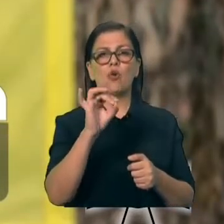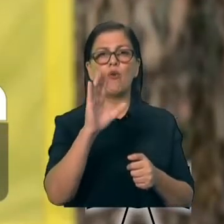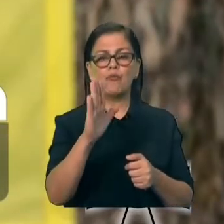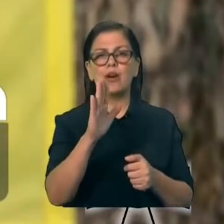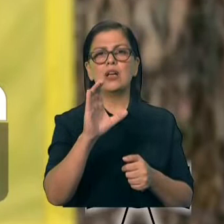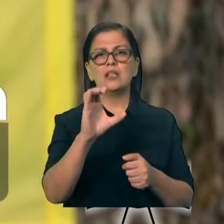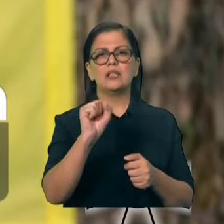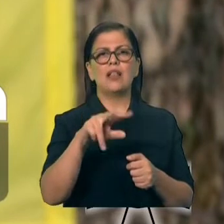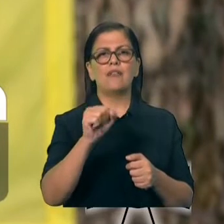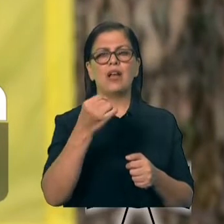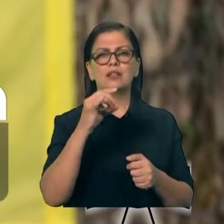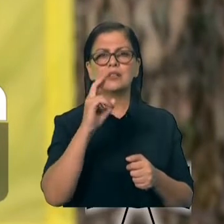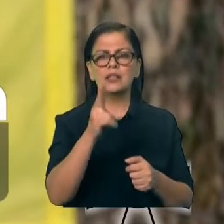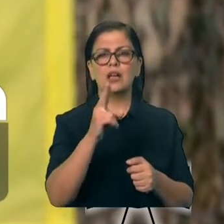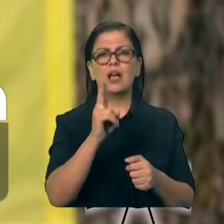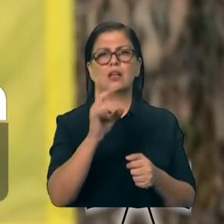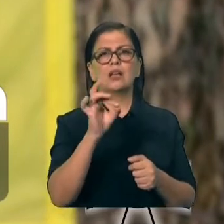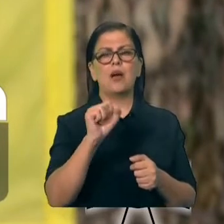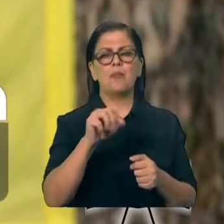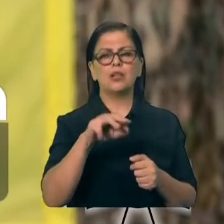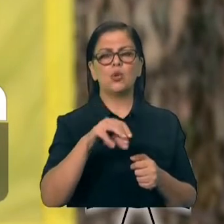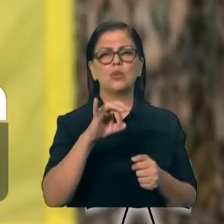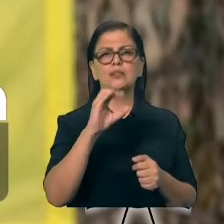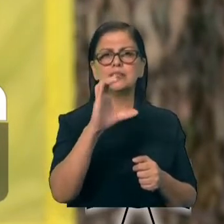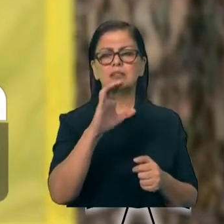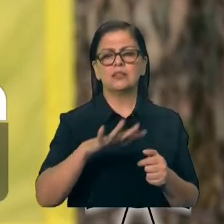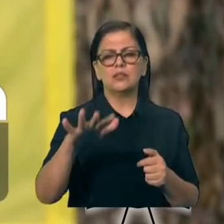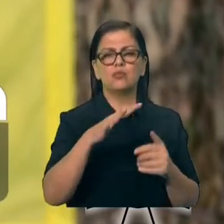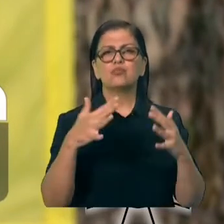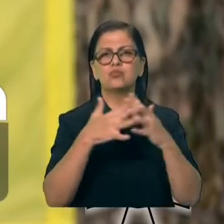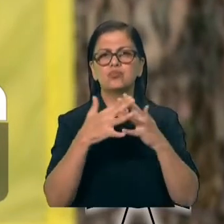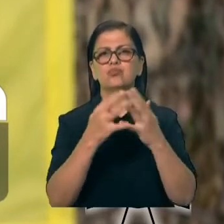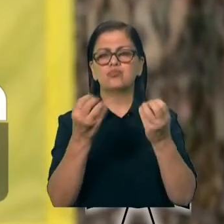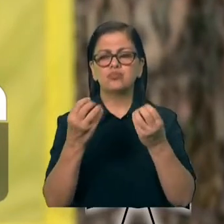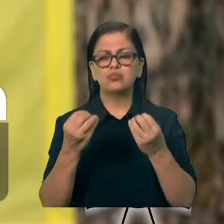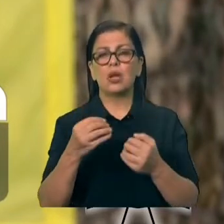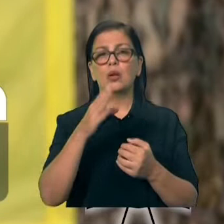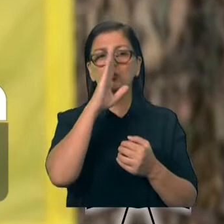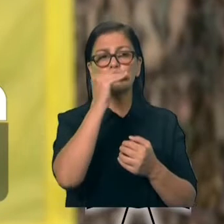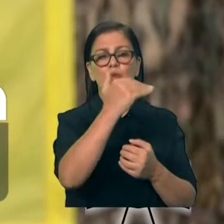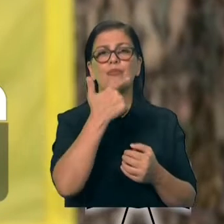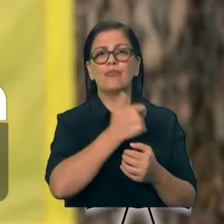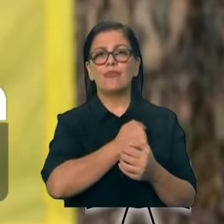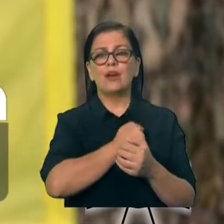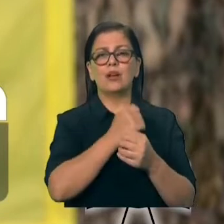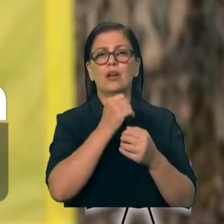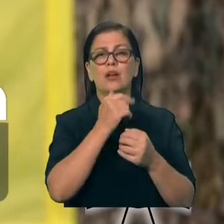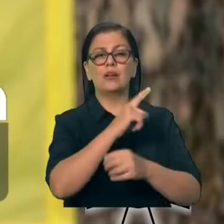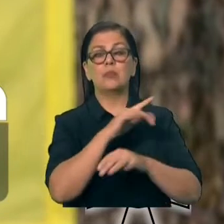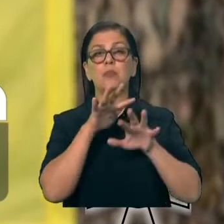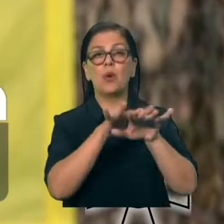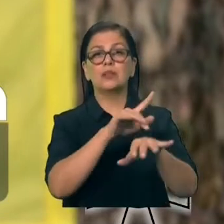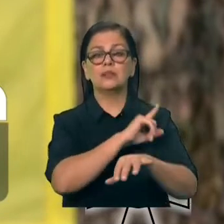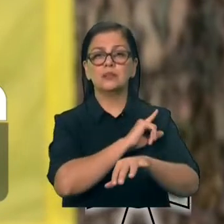istiqamətlərində döyüşlər davam edir. Qara və Azov dənizlərinin akvatoriyalarında isə düşmənin hərbi dəniz qrupu Ukrayna ərazisindəki obyektlərə raket